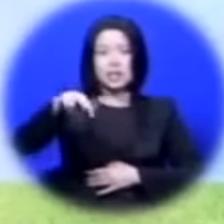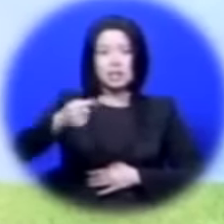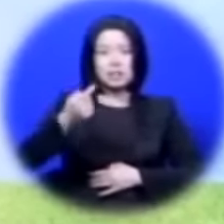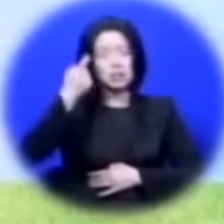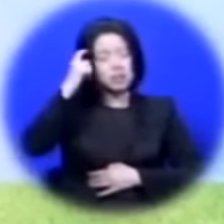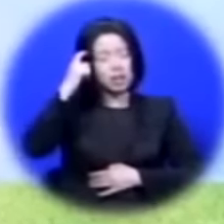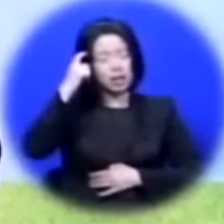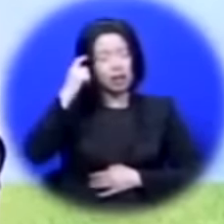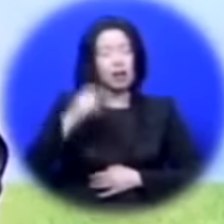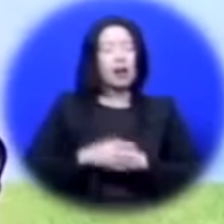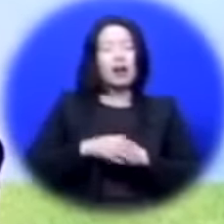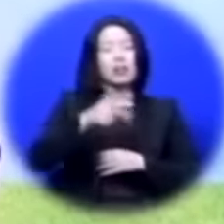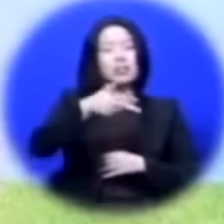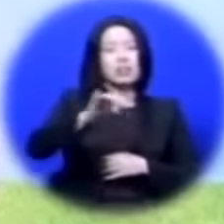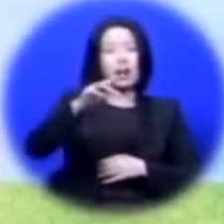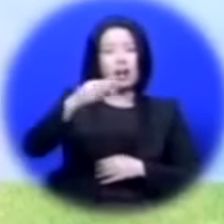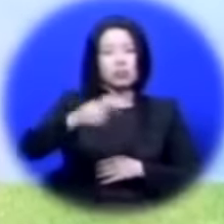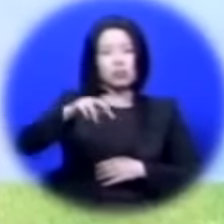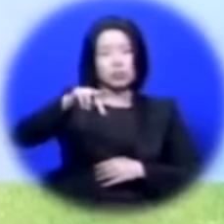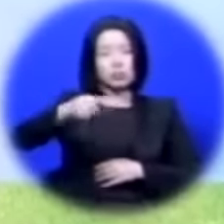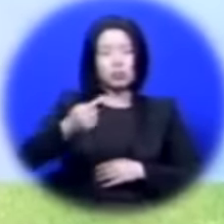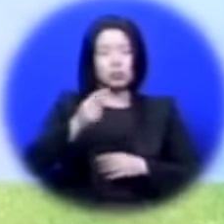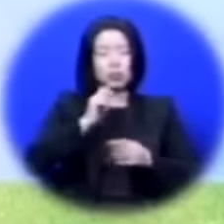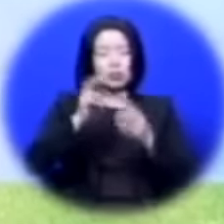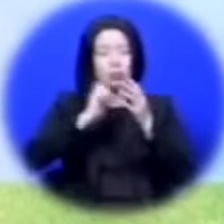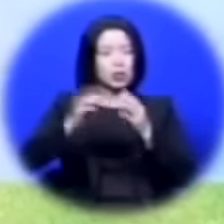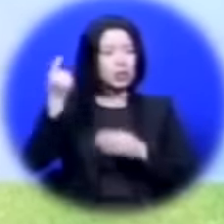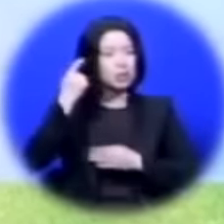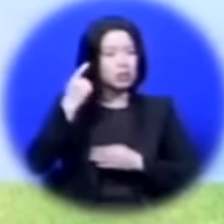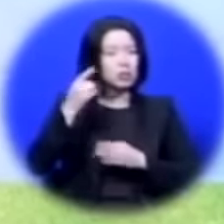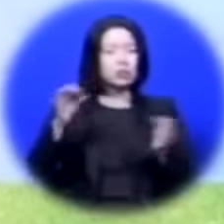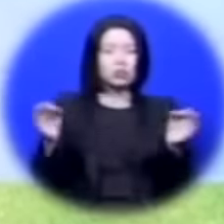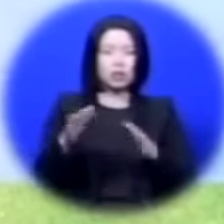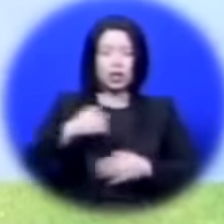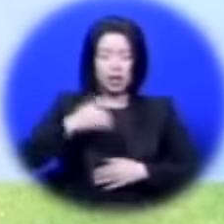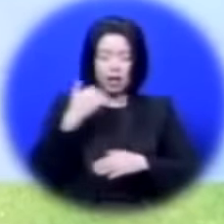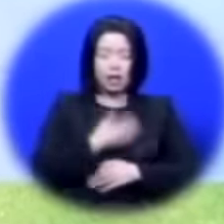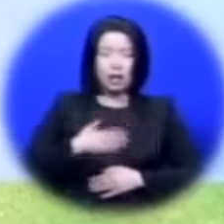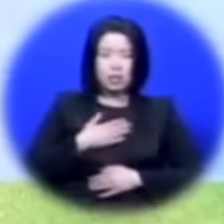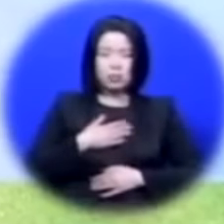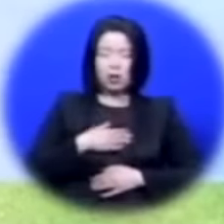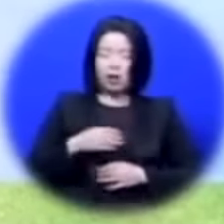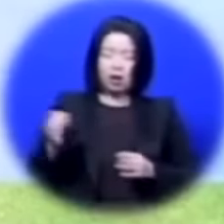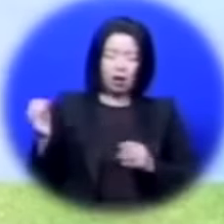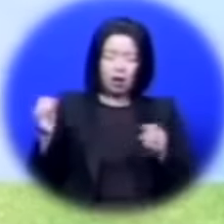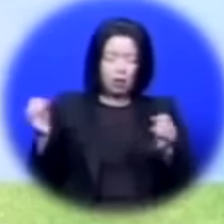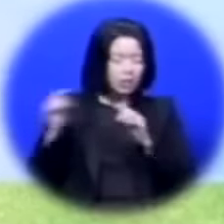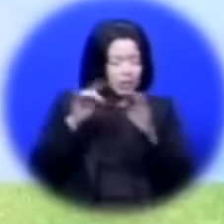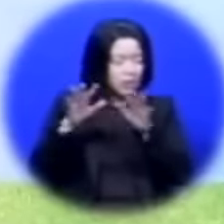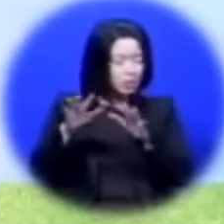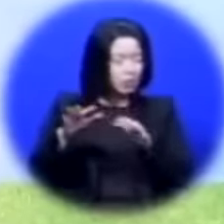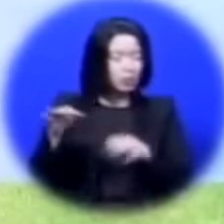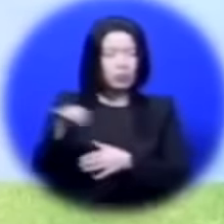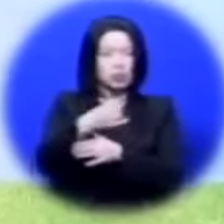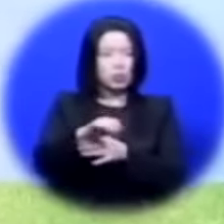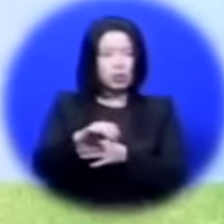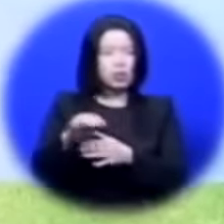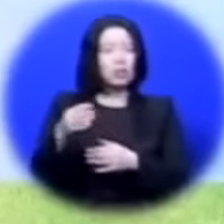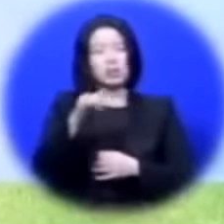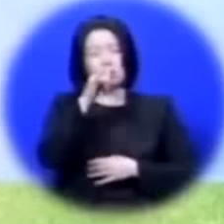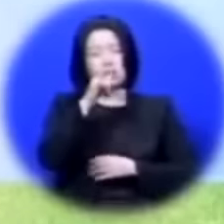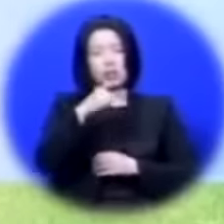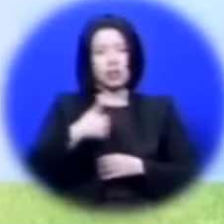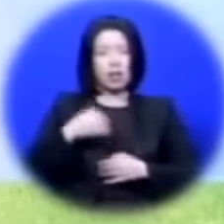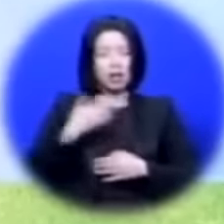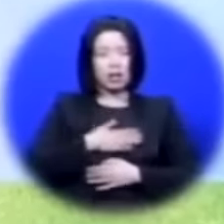카루소의 노래를 듣는 순간 내 가슴에는 요란한 종이 울리기 시작했다 그리고 내 가슴에는